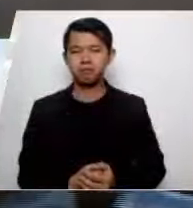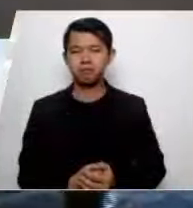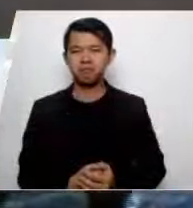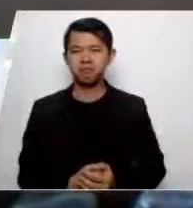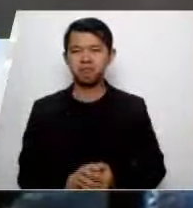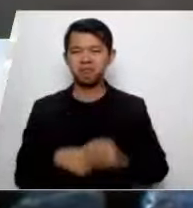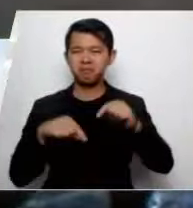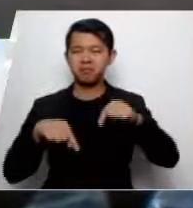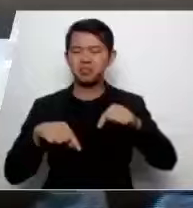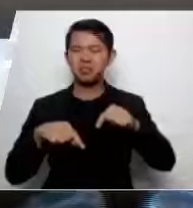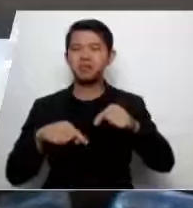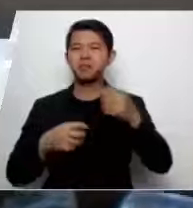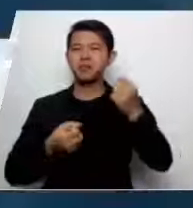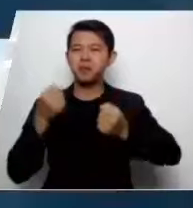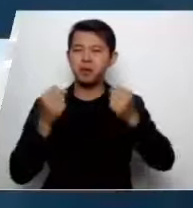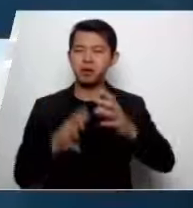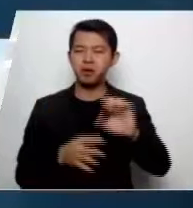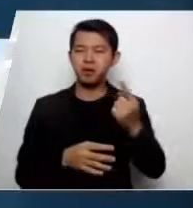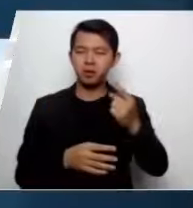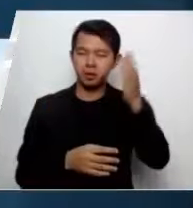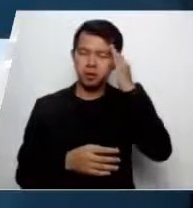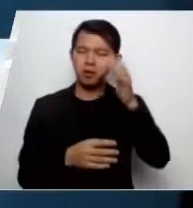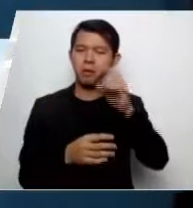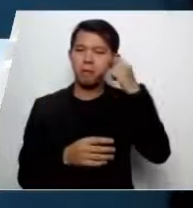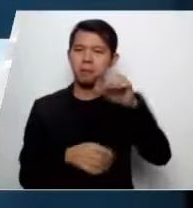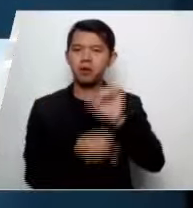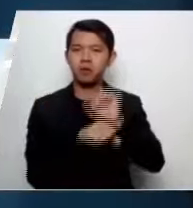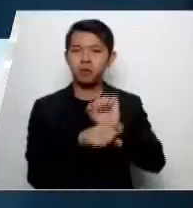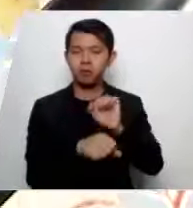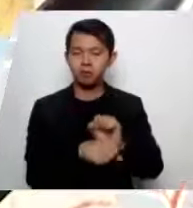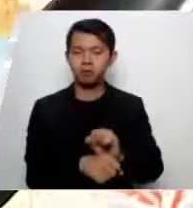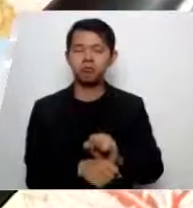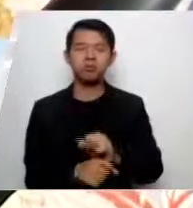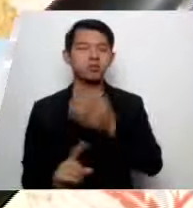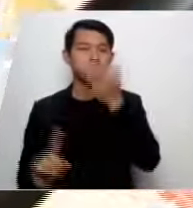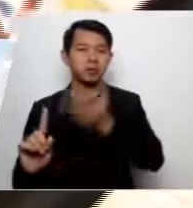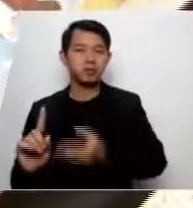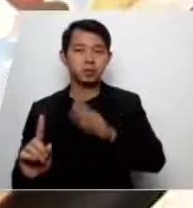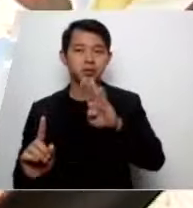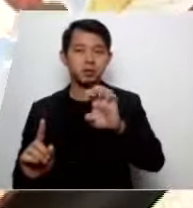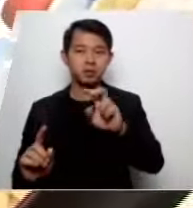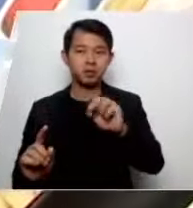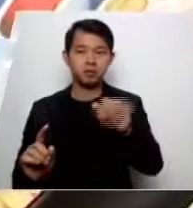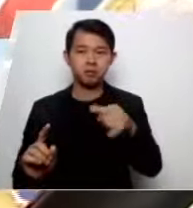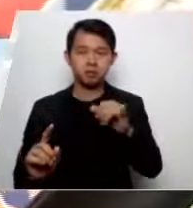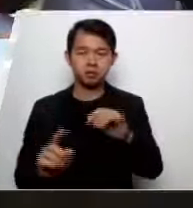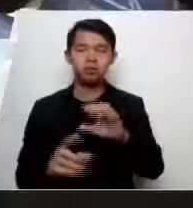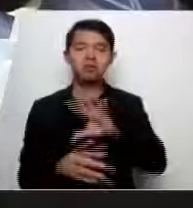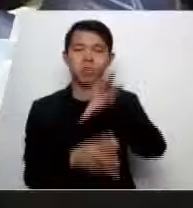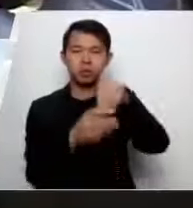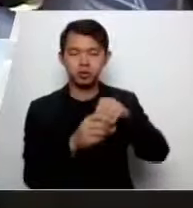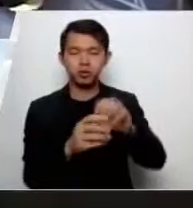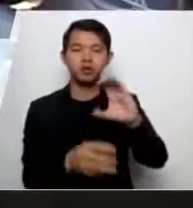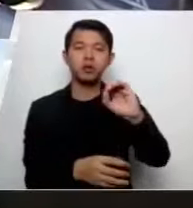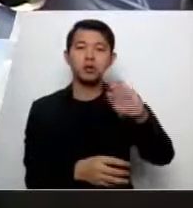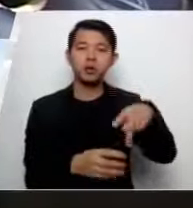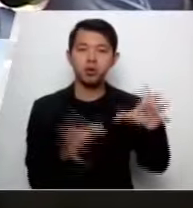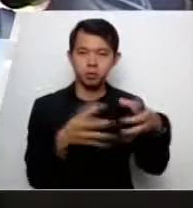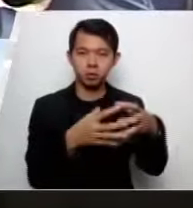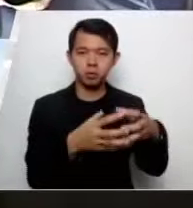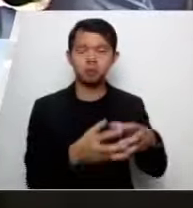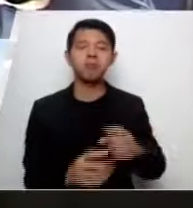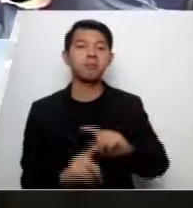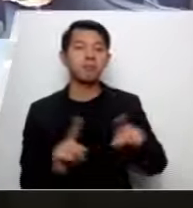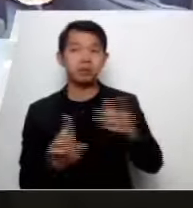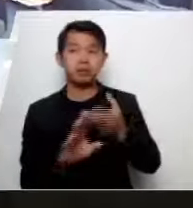nakaraang 25 taon, nagpa-consolidate na ng kanyang jeepney si Benji. Bago niyan, nagdalawang isip siya. Hindi pa namin naiintindihan nung